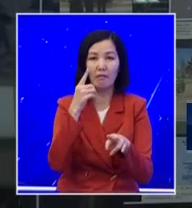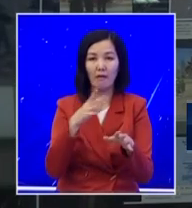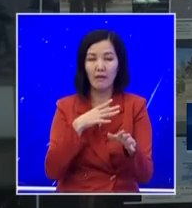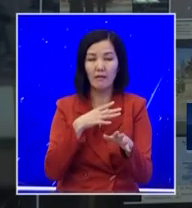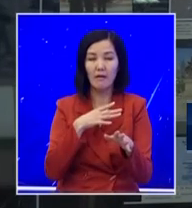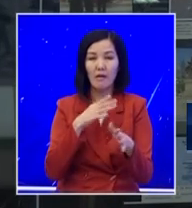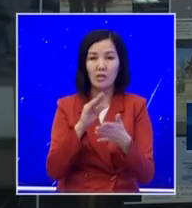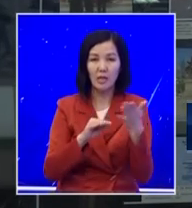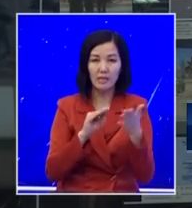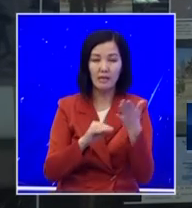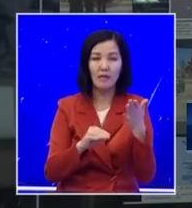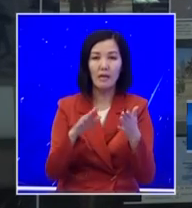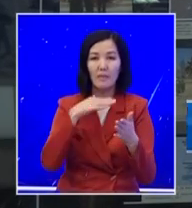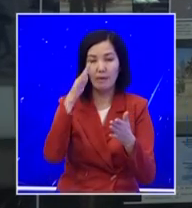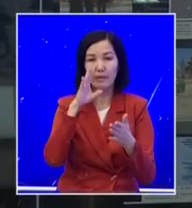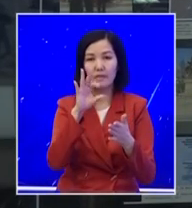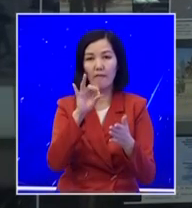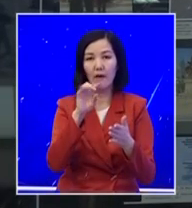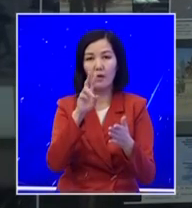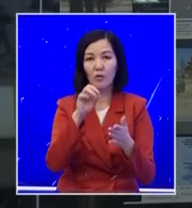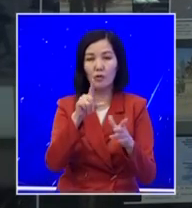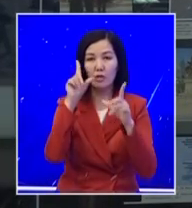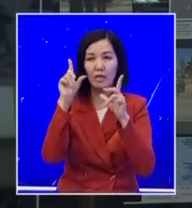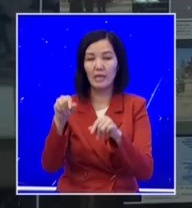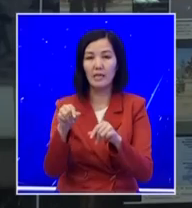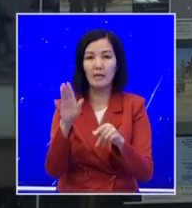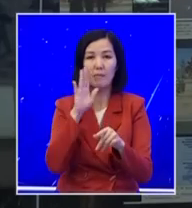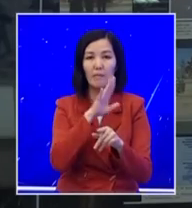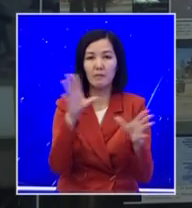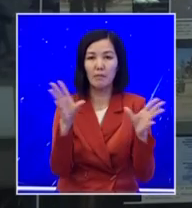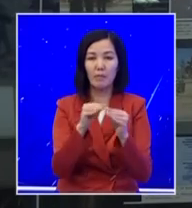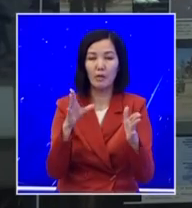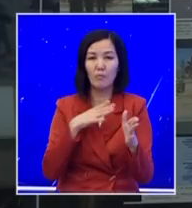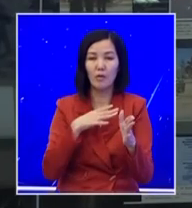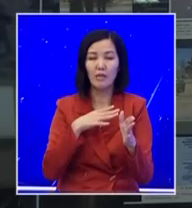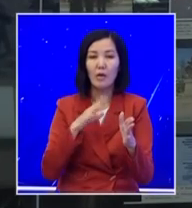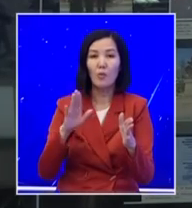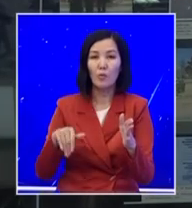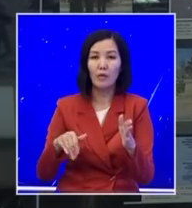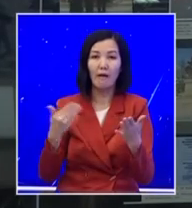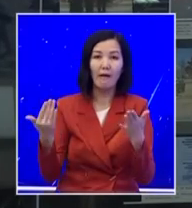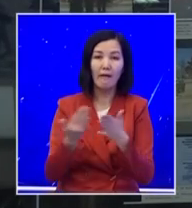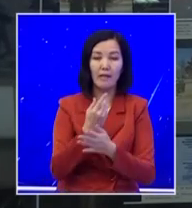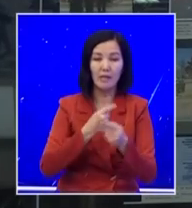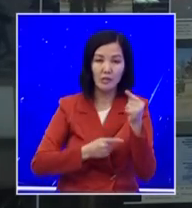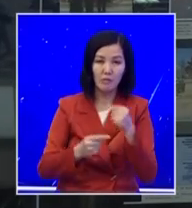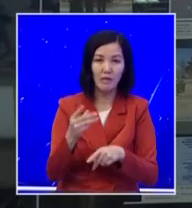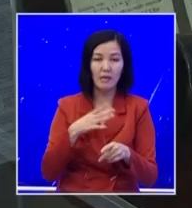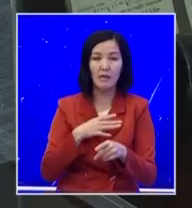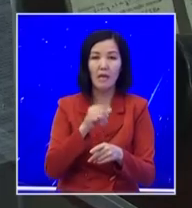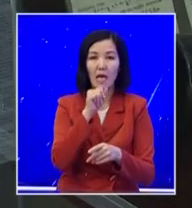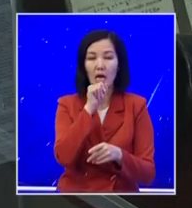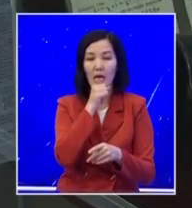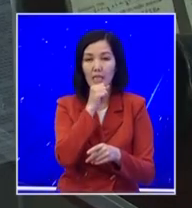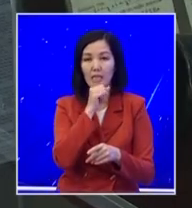2 жасында әкесін Воронежге алып кеткен кезде анасы бәрі бірге болған екен. Ал соның кейін оларды қайтарып жіберген екен. Соң ол атасының